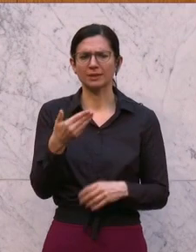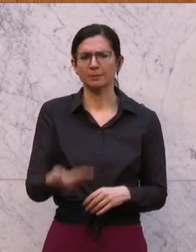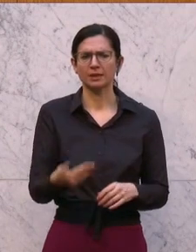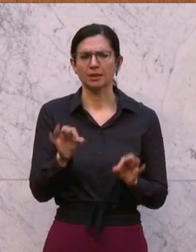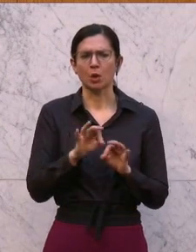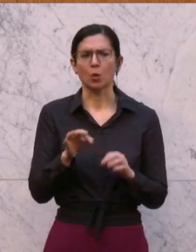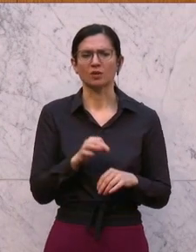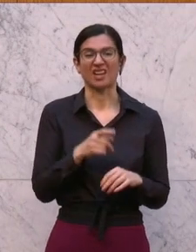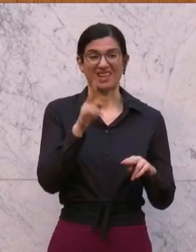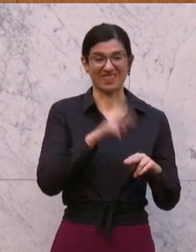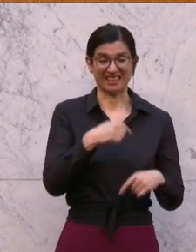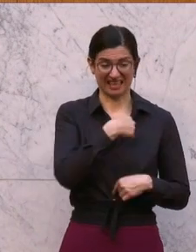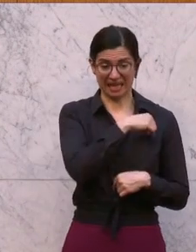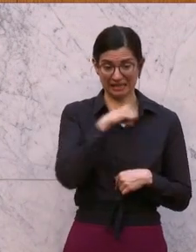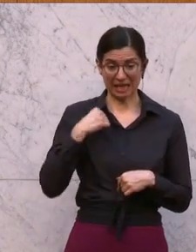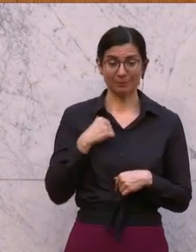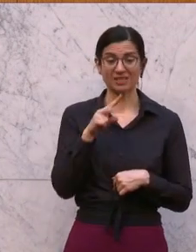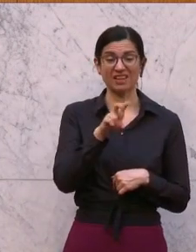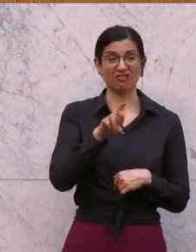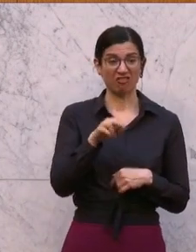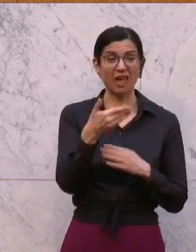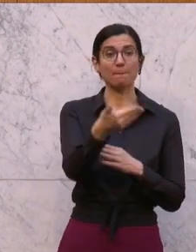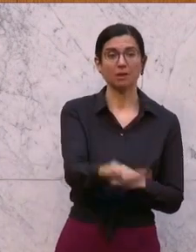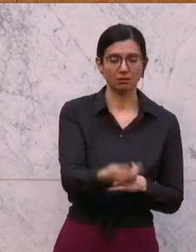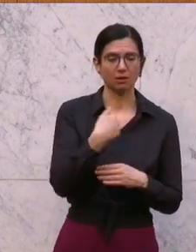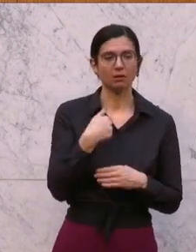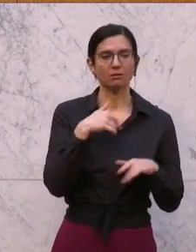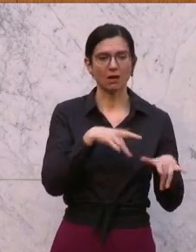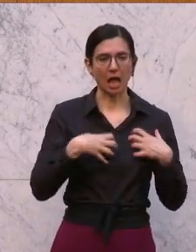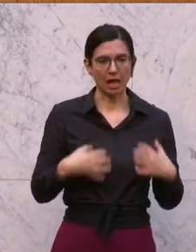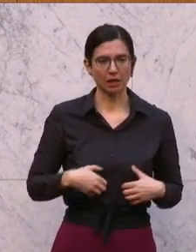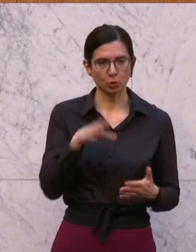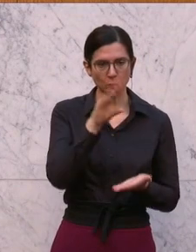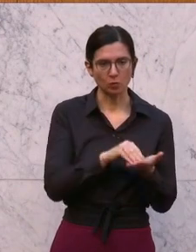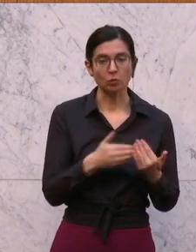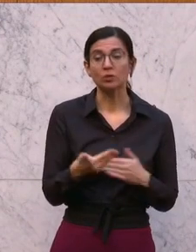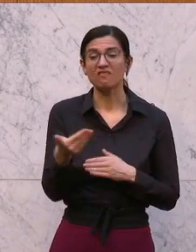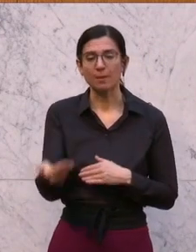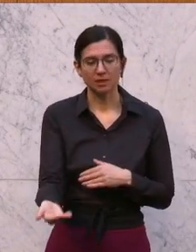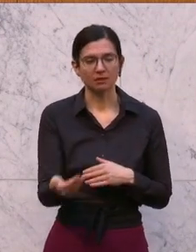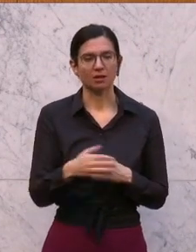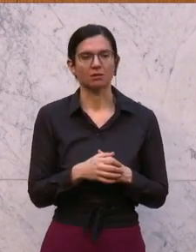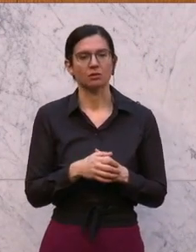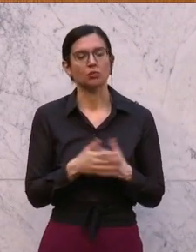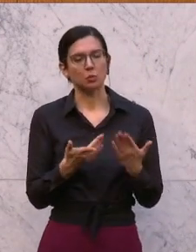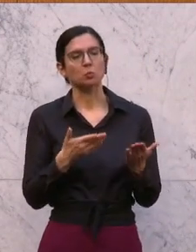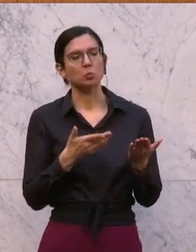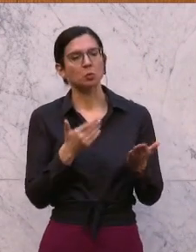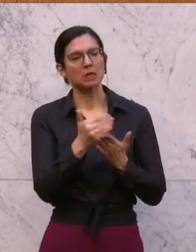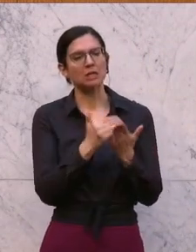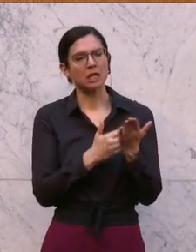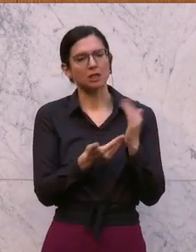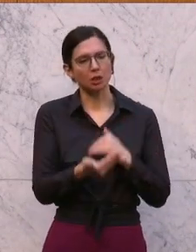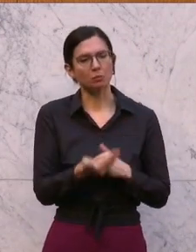Für die Vermieter hat die Regierung im letzten Jahr eine Anhebung der gesetzlichen Mieten durchgesetzt. Sie